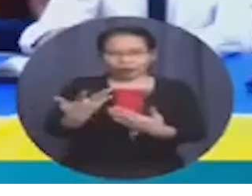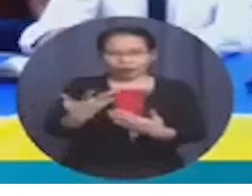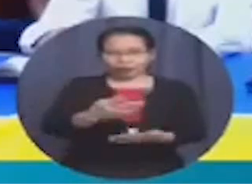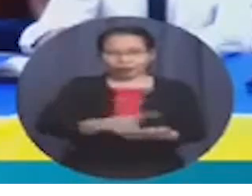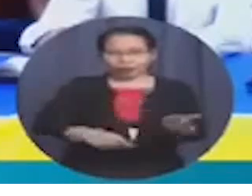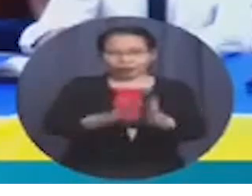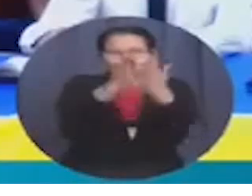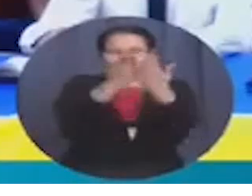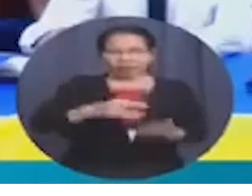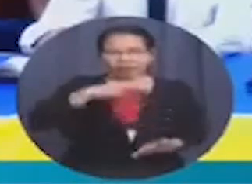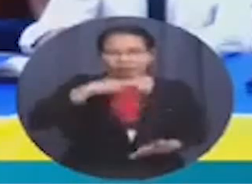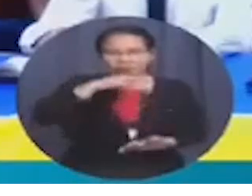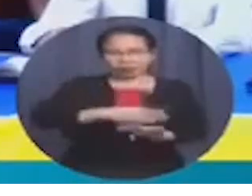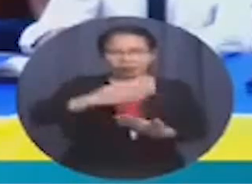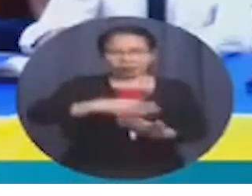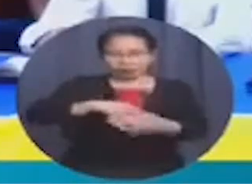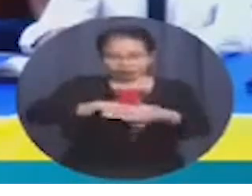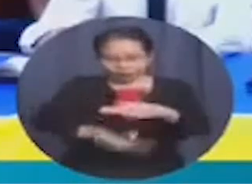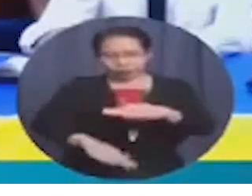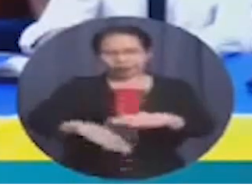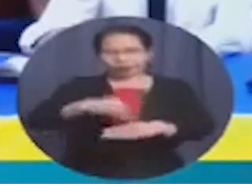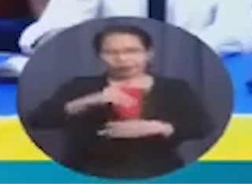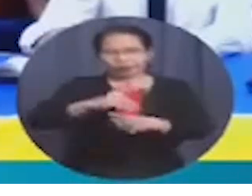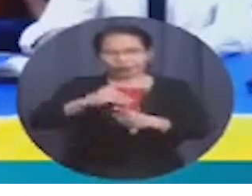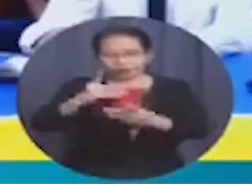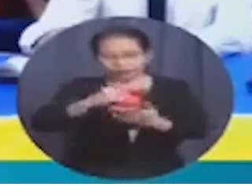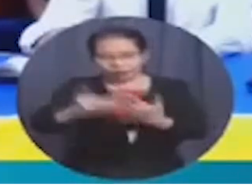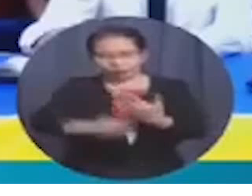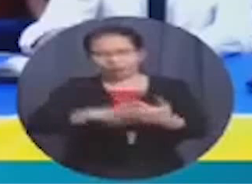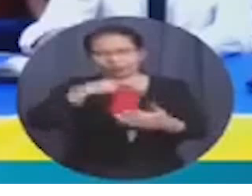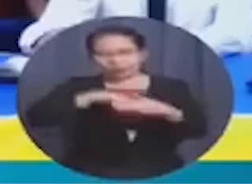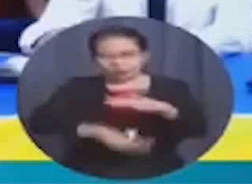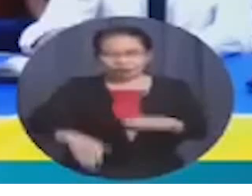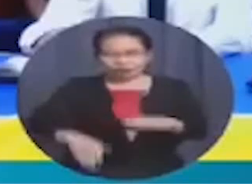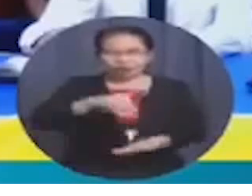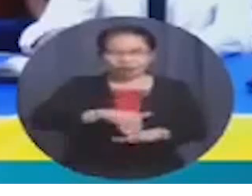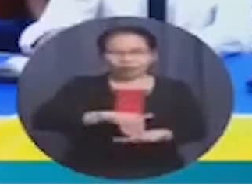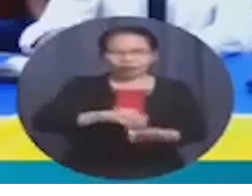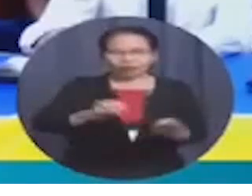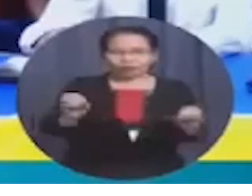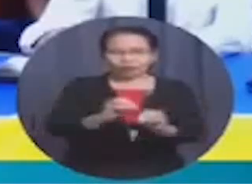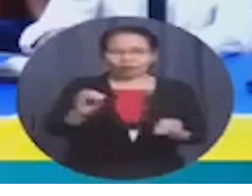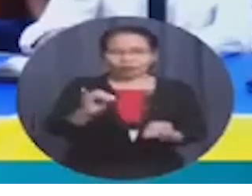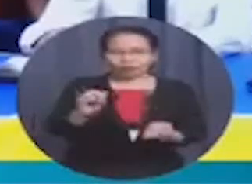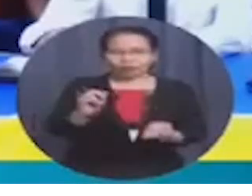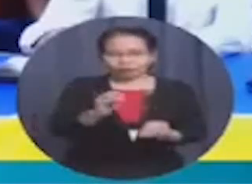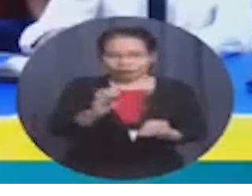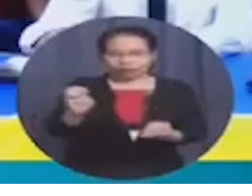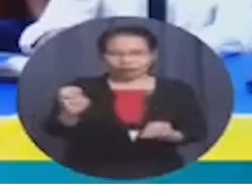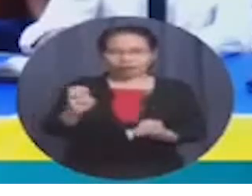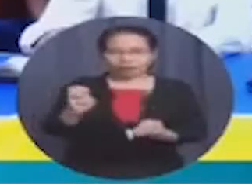Disyembre. No? Pinanganak siya walang yelo. Doon sa lugar na pinanganakan sa kanya,